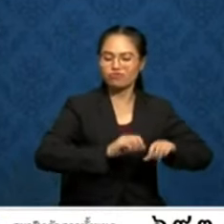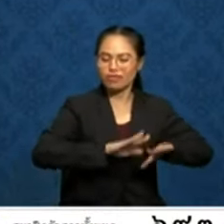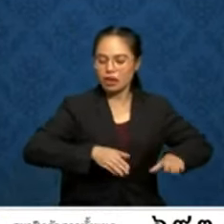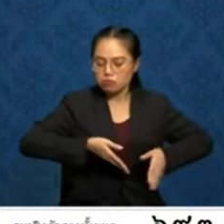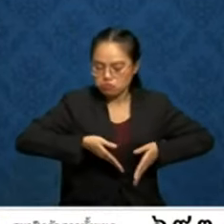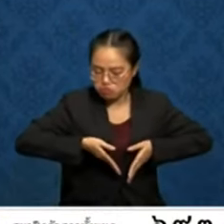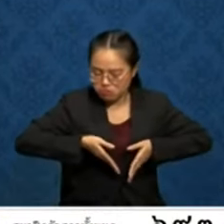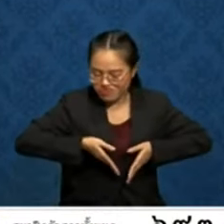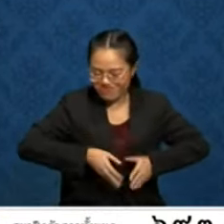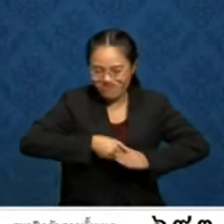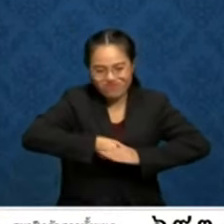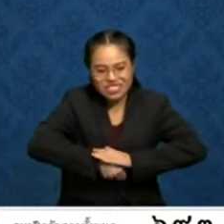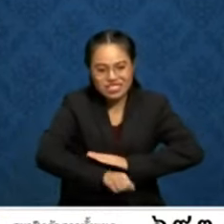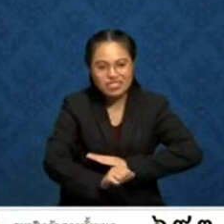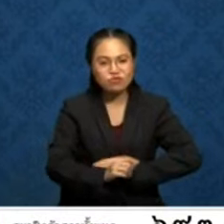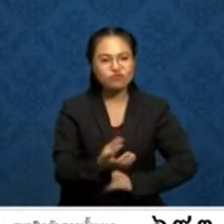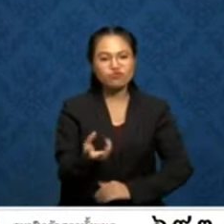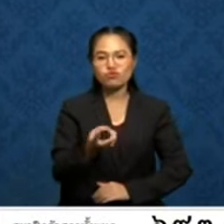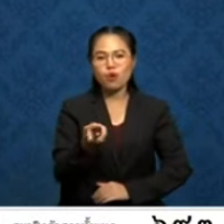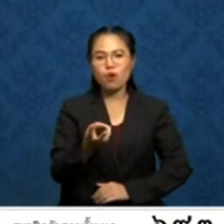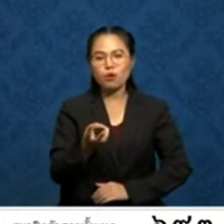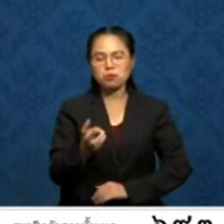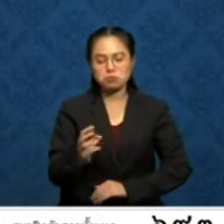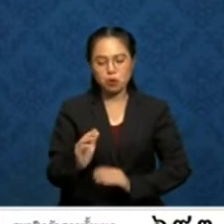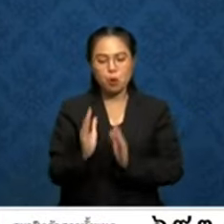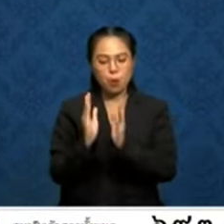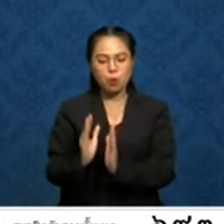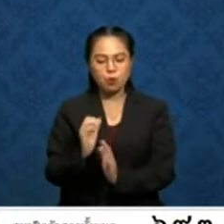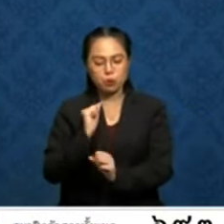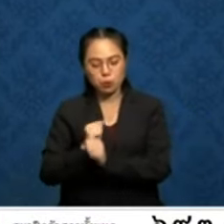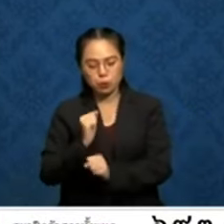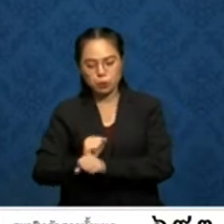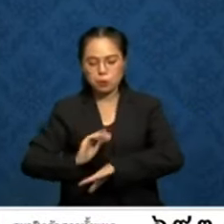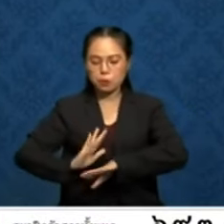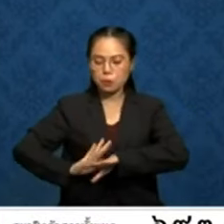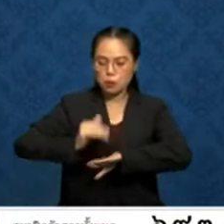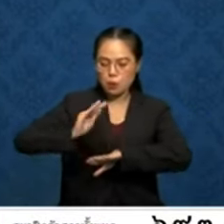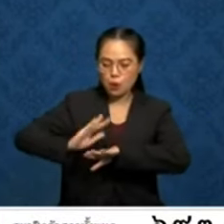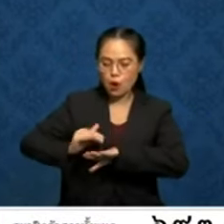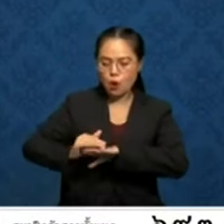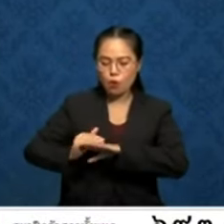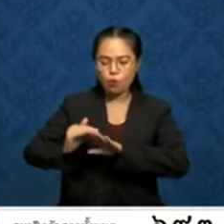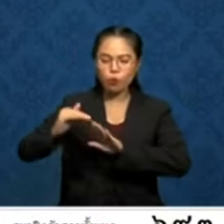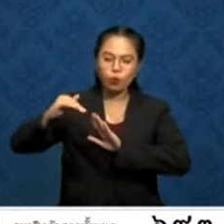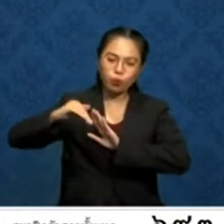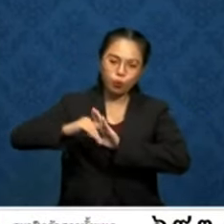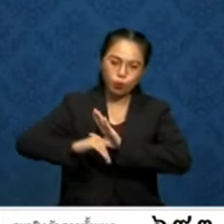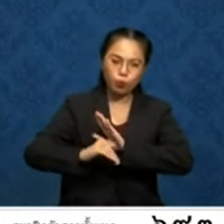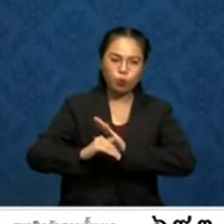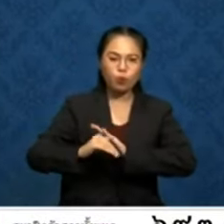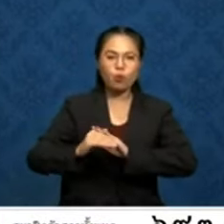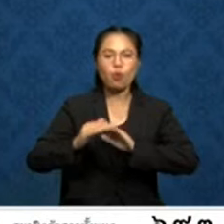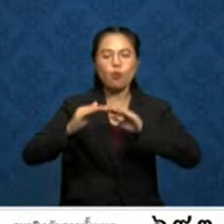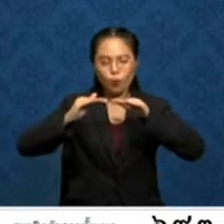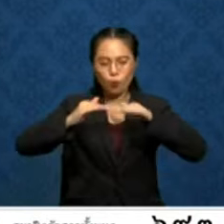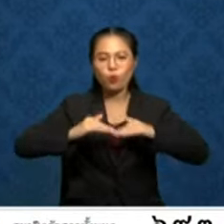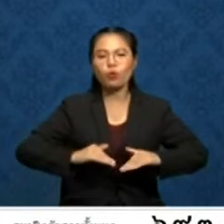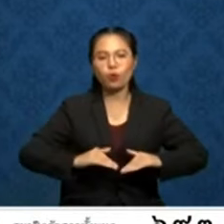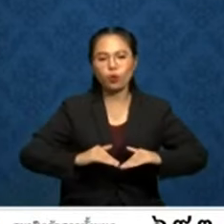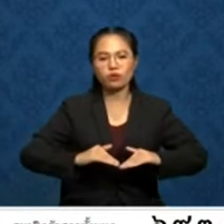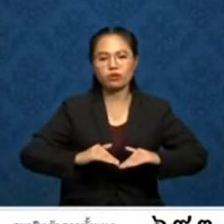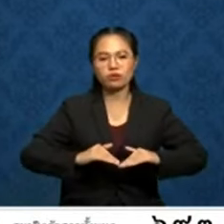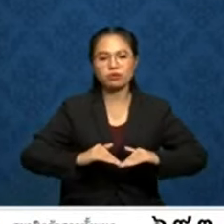งคุณภาพและทักษะแรงงานไทยแรงงานของไทยส่วนใหญ่อยู่ในระดับต่